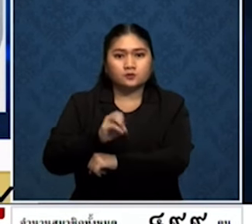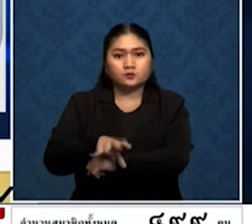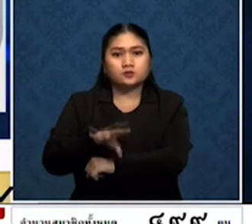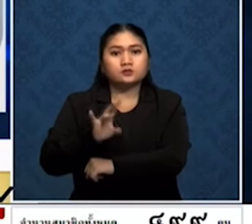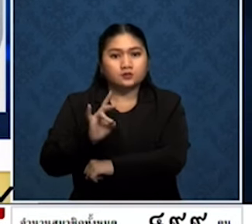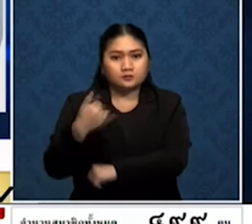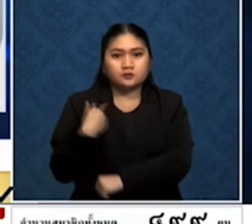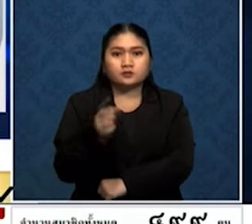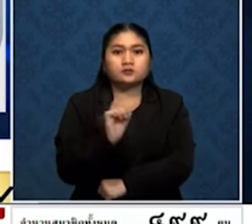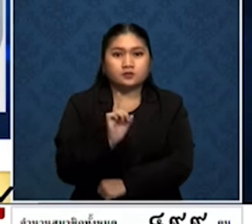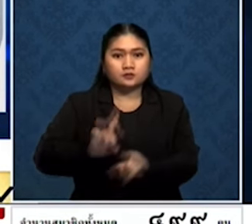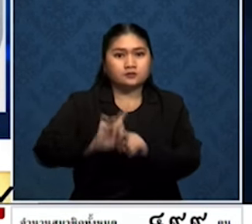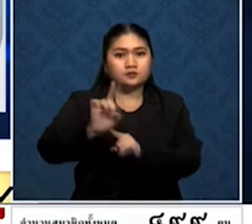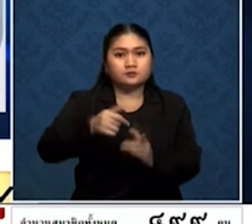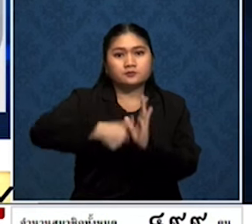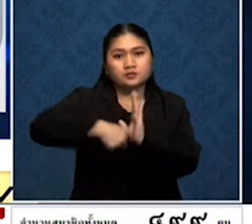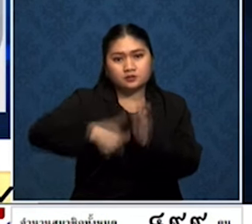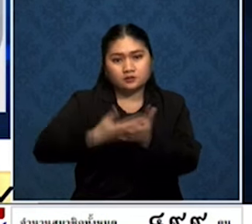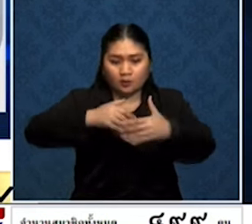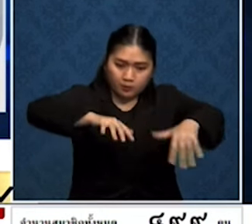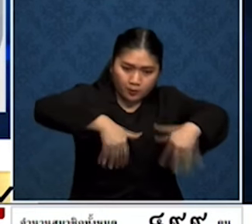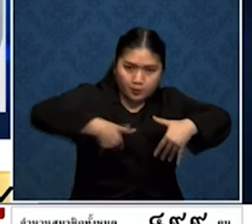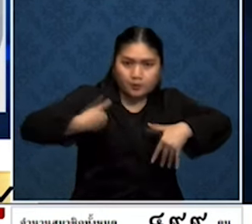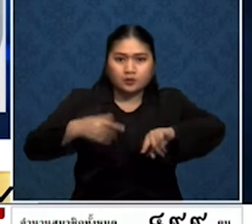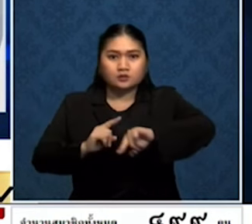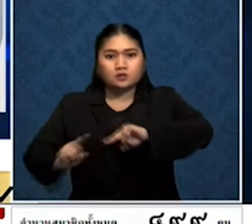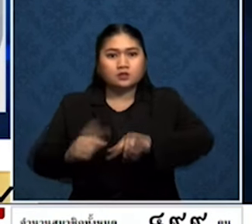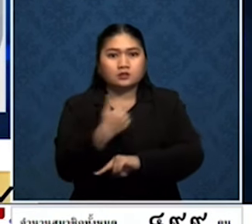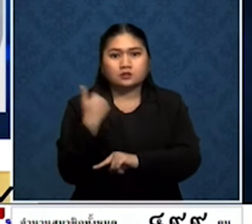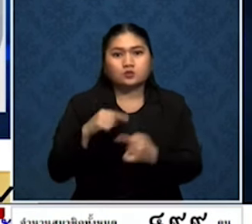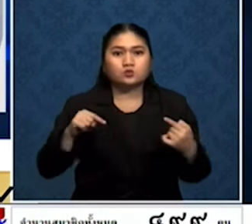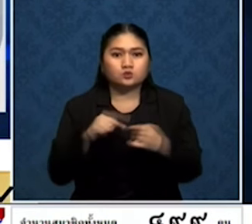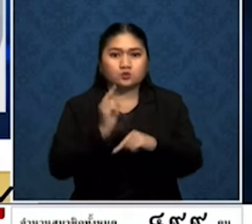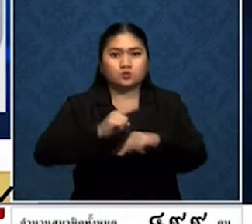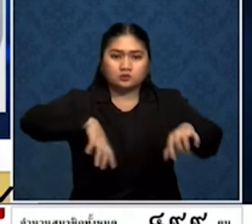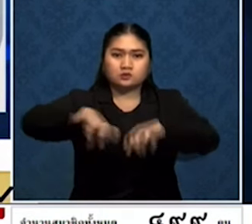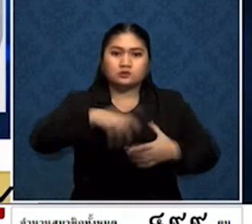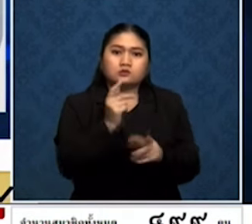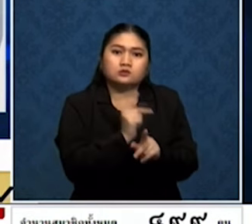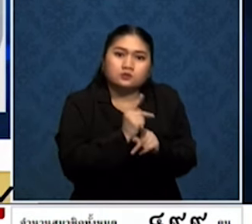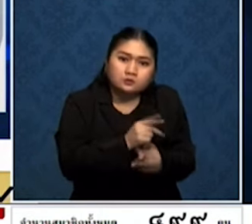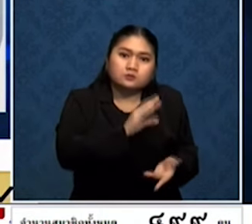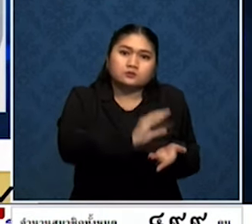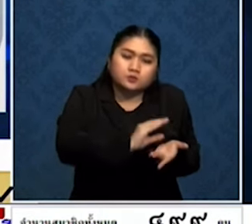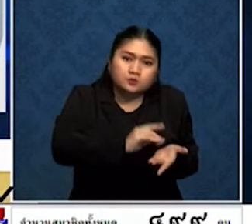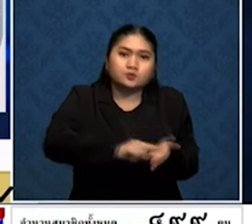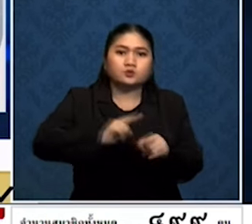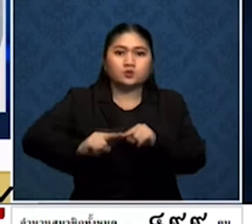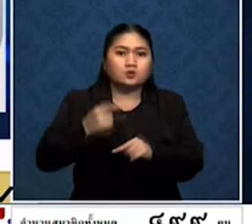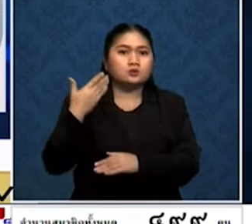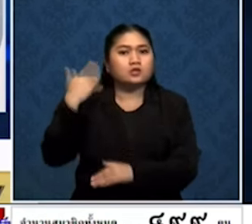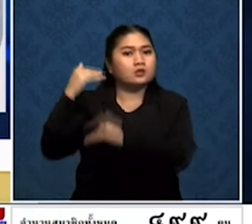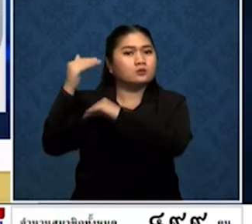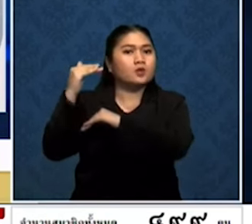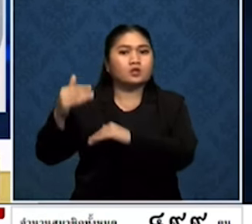7 ดันี้1. ภาษีและรายได้อื่นโดยเป็แลงเงินจากการจัดเก็บรายได้ที่เดิมไมได้กำหนดไ